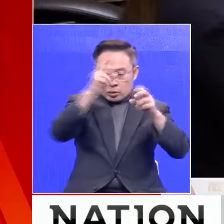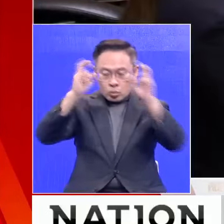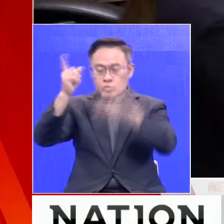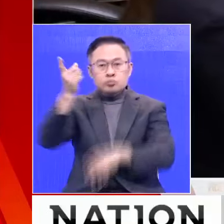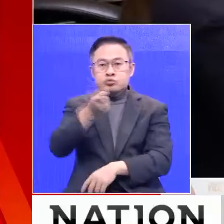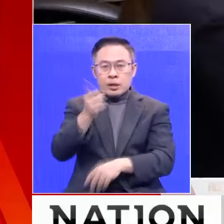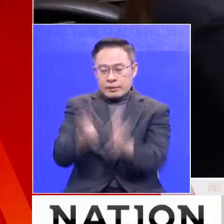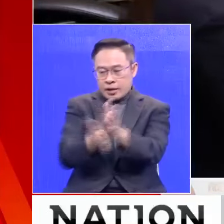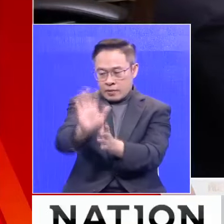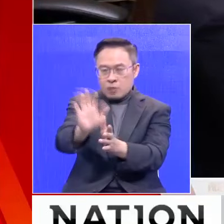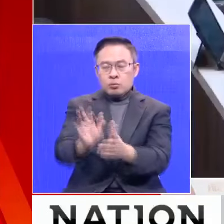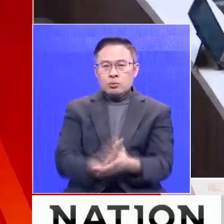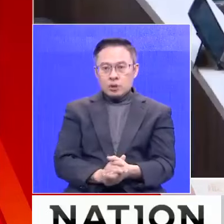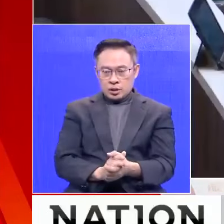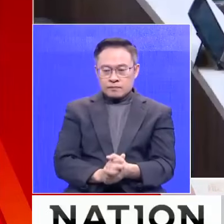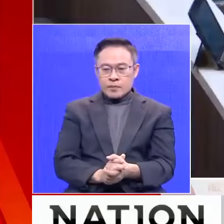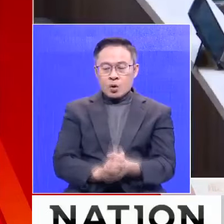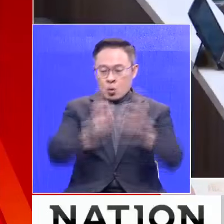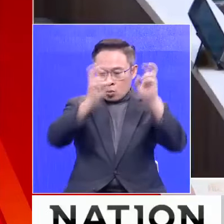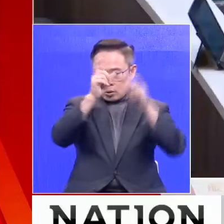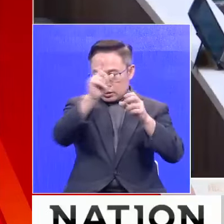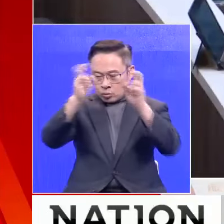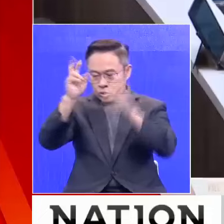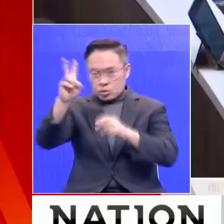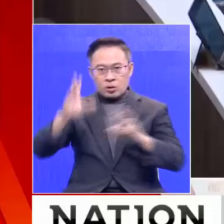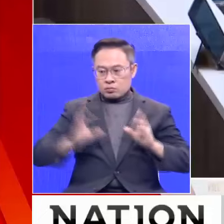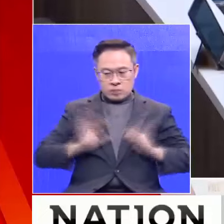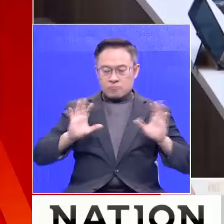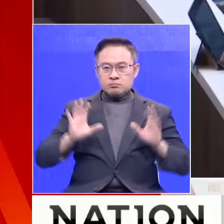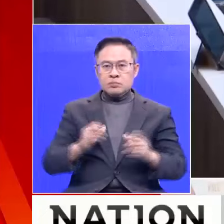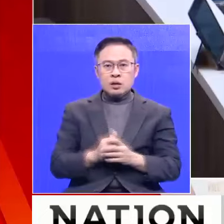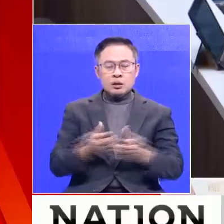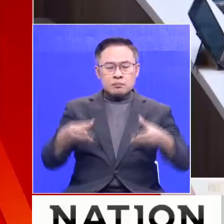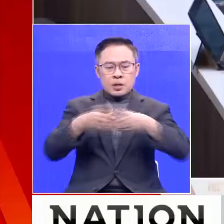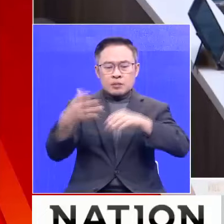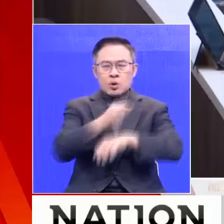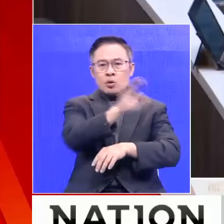จะแตะแค่บางข้อในหมด1หมด2 ก็ไม่ได้ เอานะ ก็อะไรยังไง